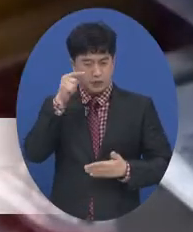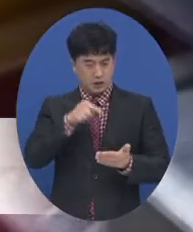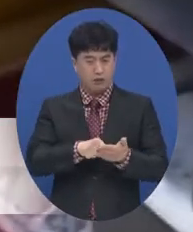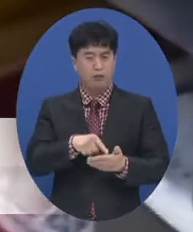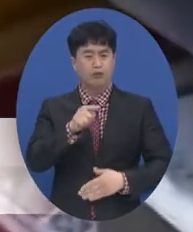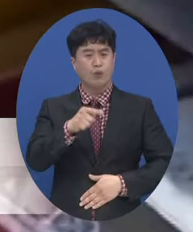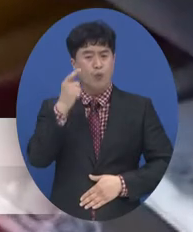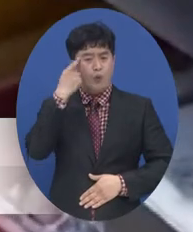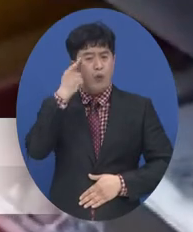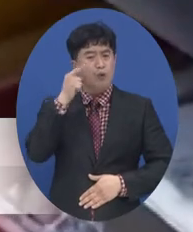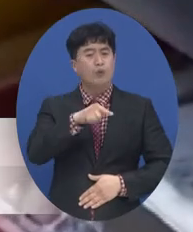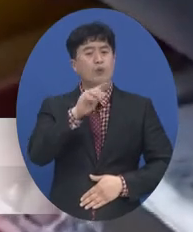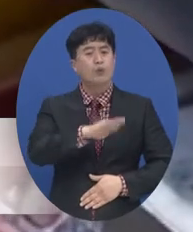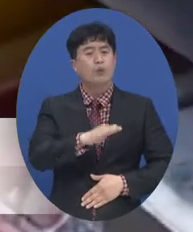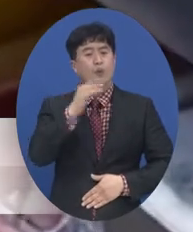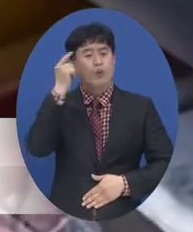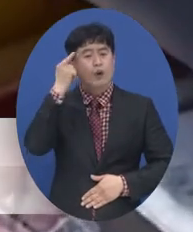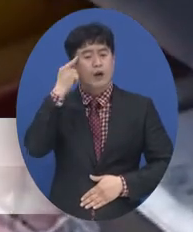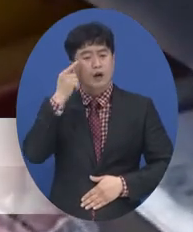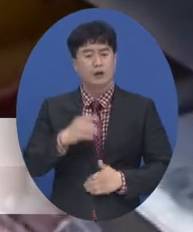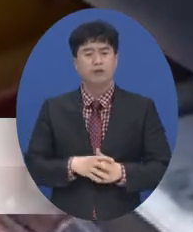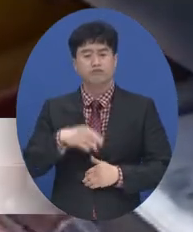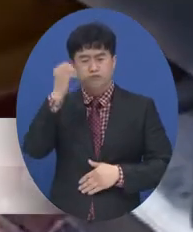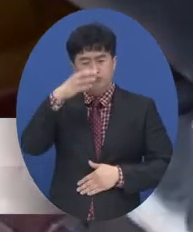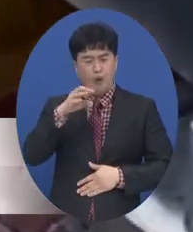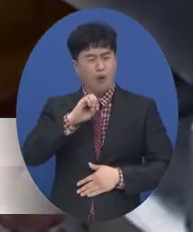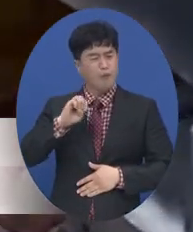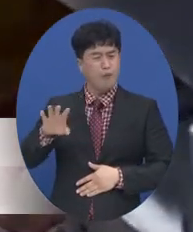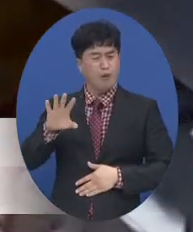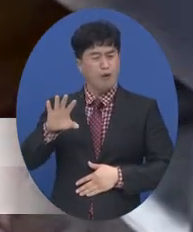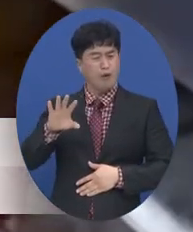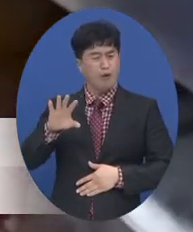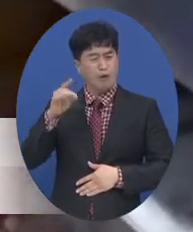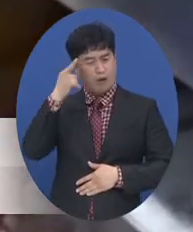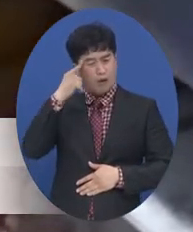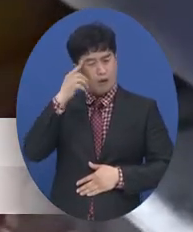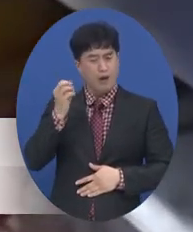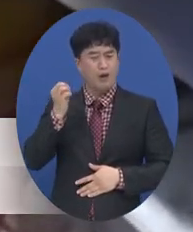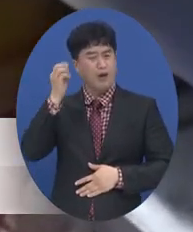이렇게 여기다가 보관하셨어요? 그냥 뭐